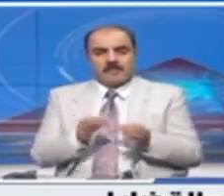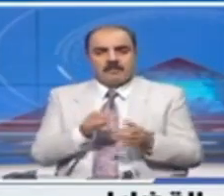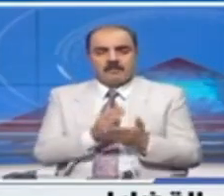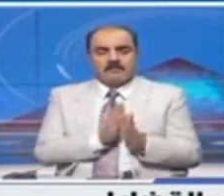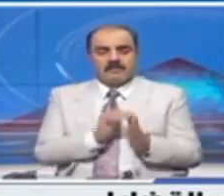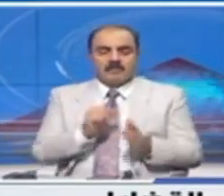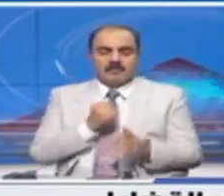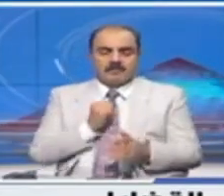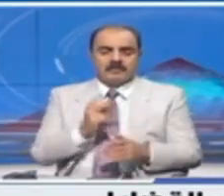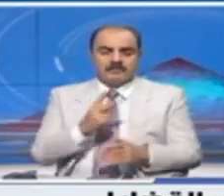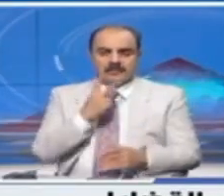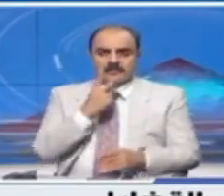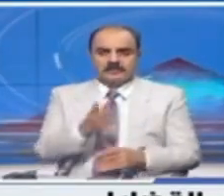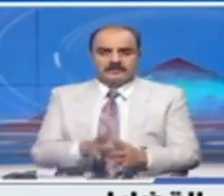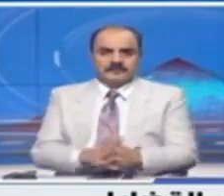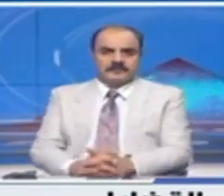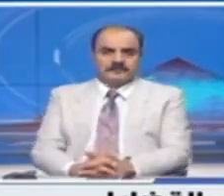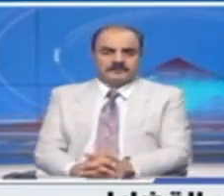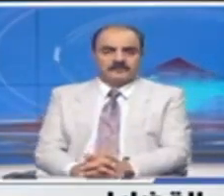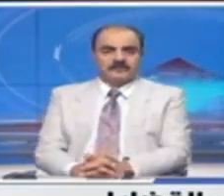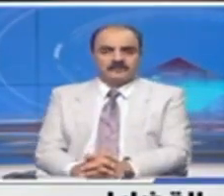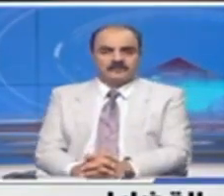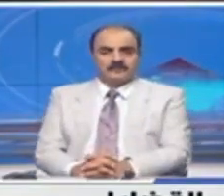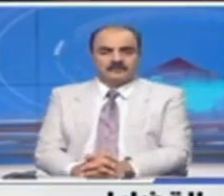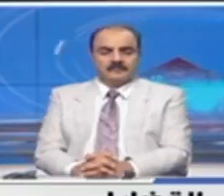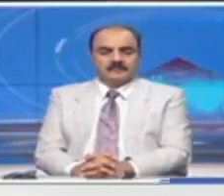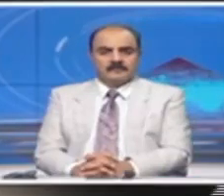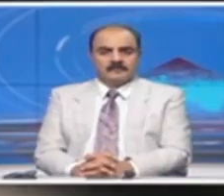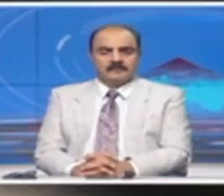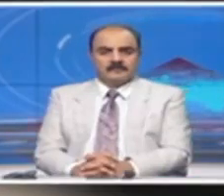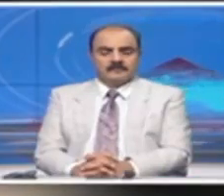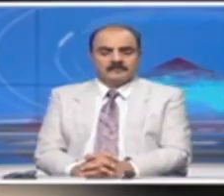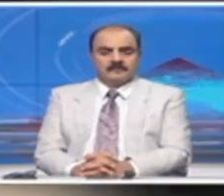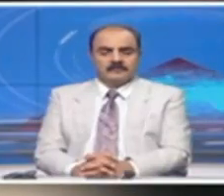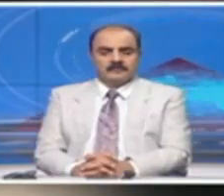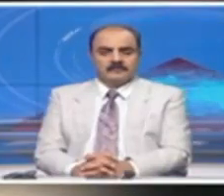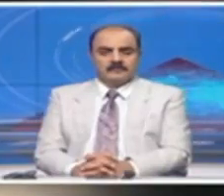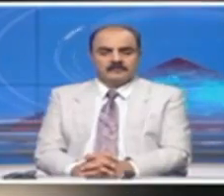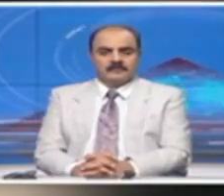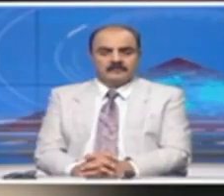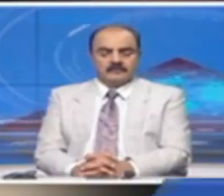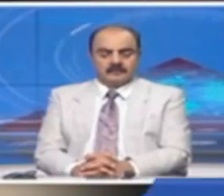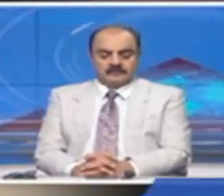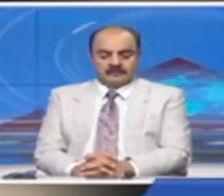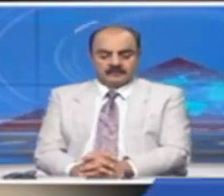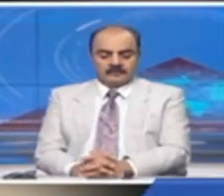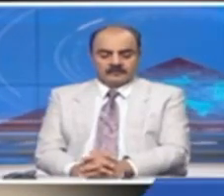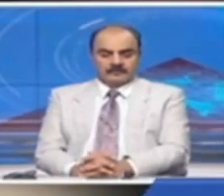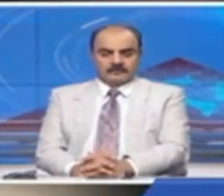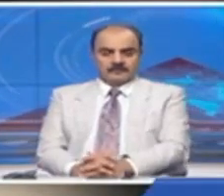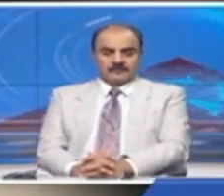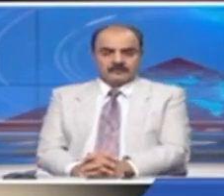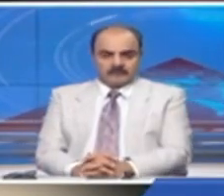القضايا الإقليمية ذات الاهتمام المشترك. الإصرار والإرادة السياسية القوية للعمل المشترك في